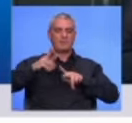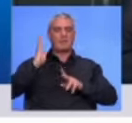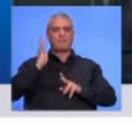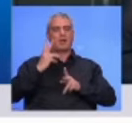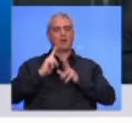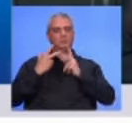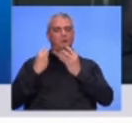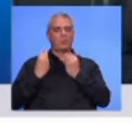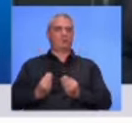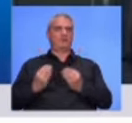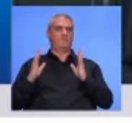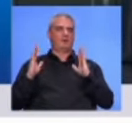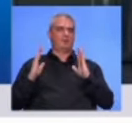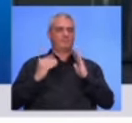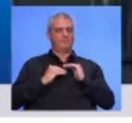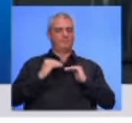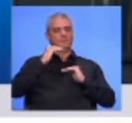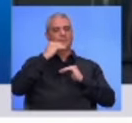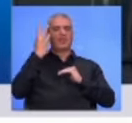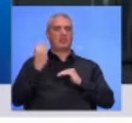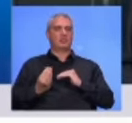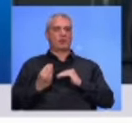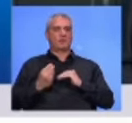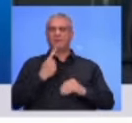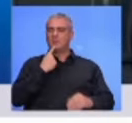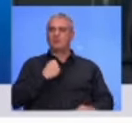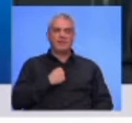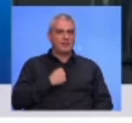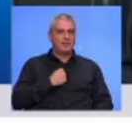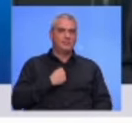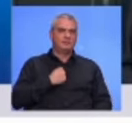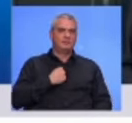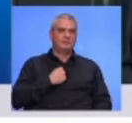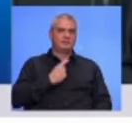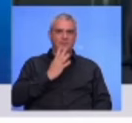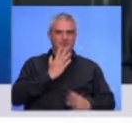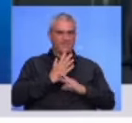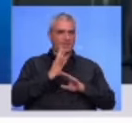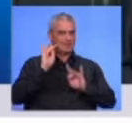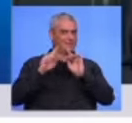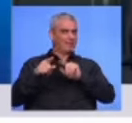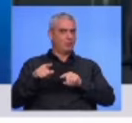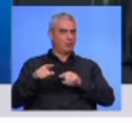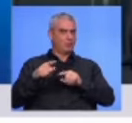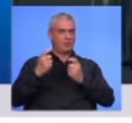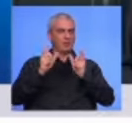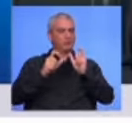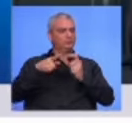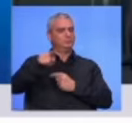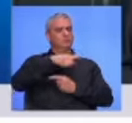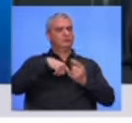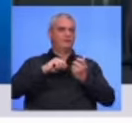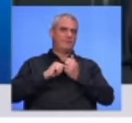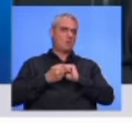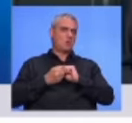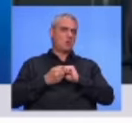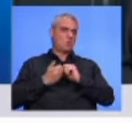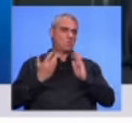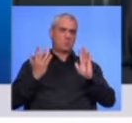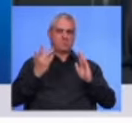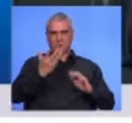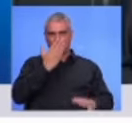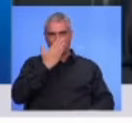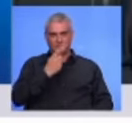טובה, ומעצימים את הטוב. תגיד לי, גינו את זה? גינו גורמים מסביב, או שהתאכזבת?